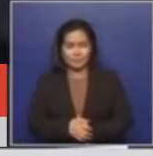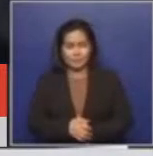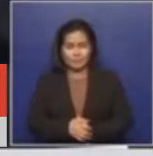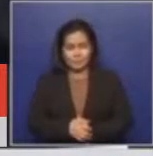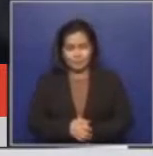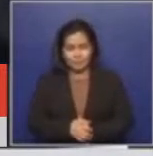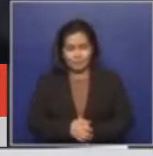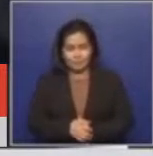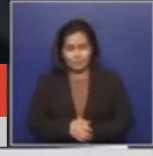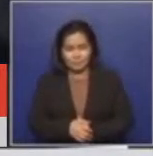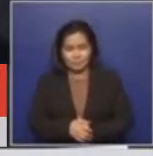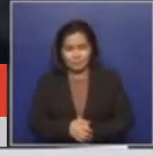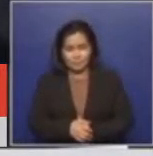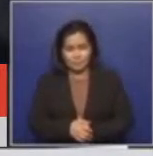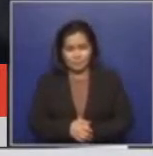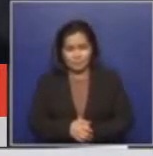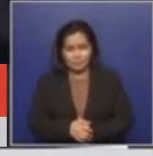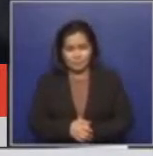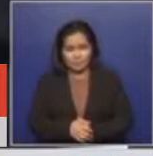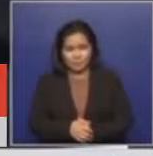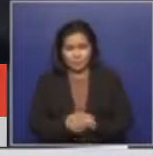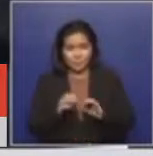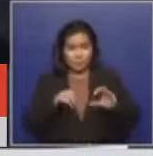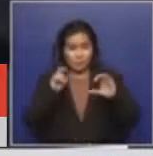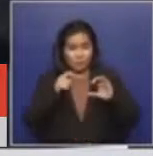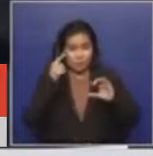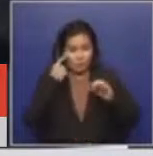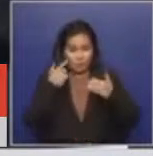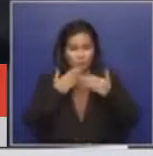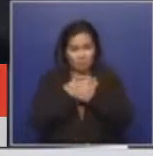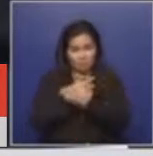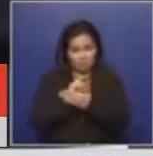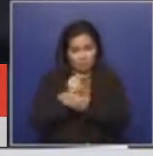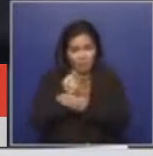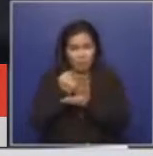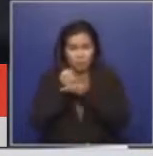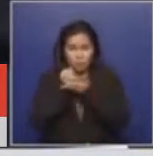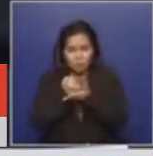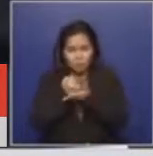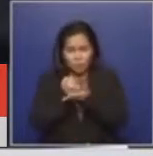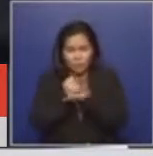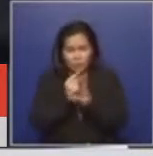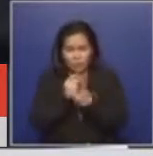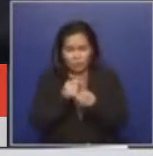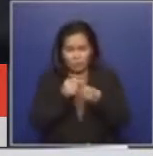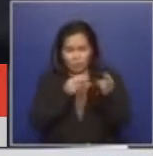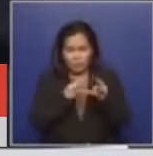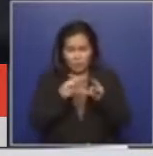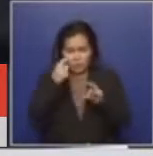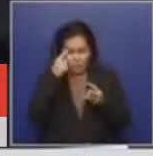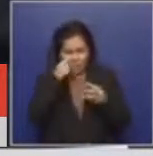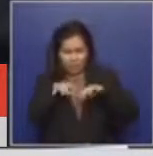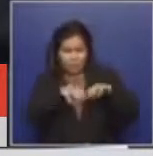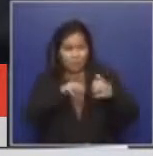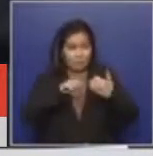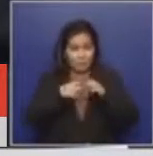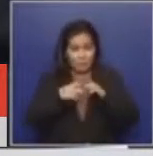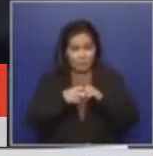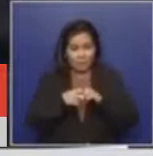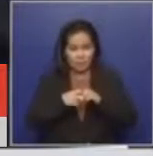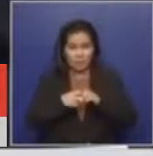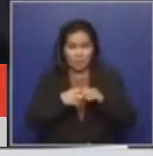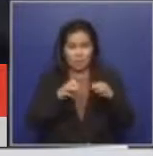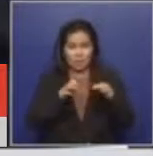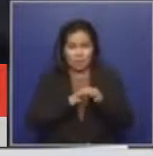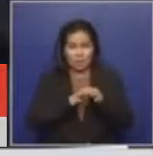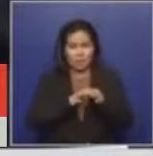กิดสิ่งใหม่ๆที่จะเป็นภูมิคุ้มกันที่จะลดความเสี่ยงด้านอุ